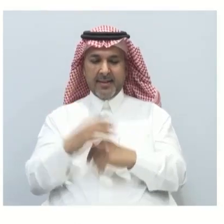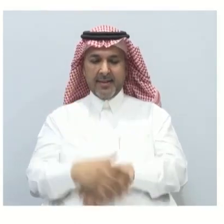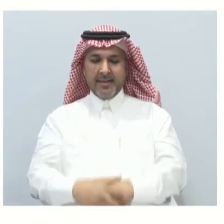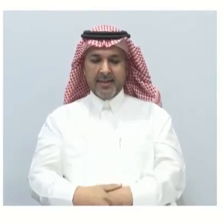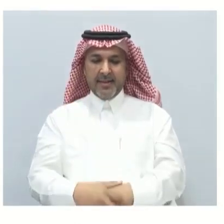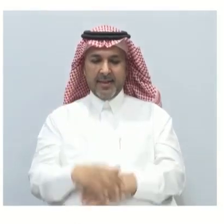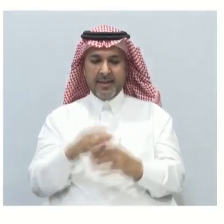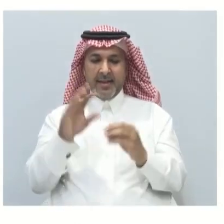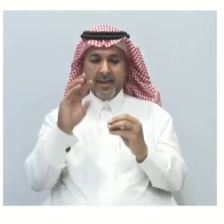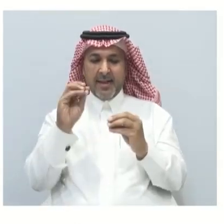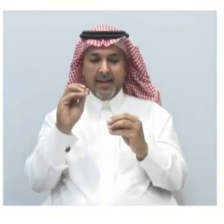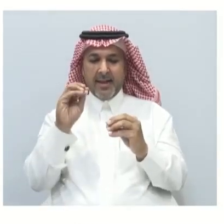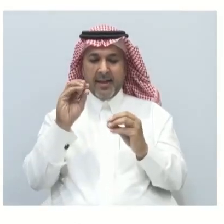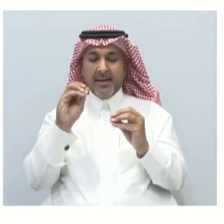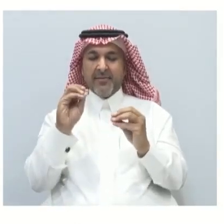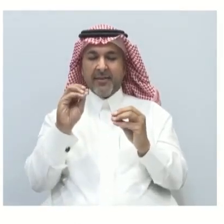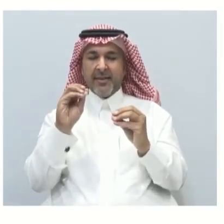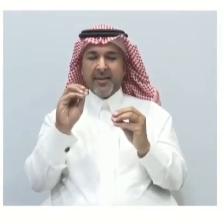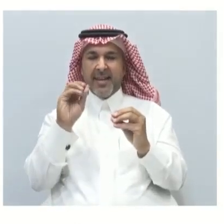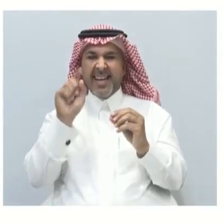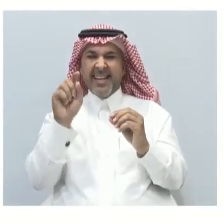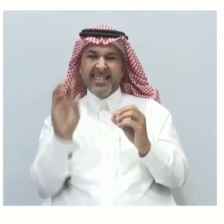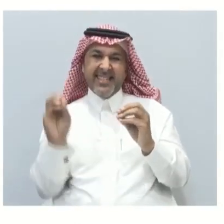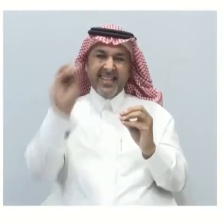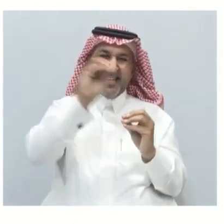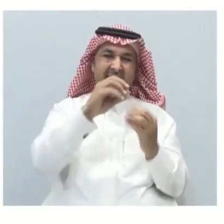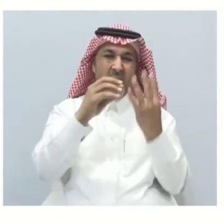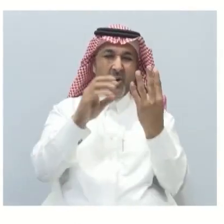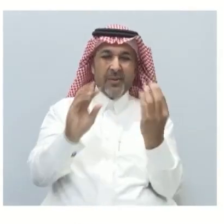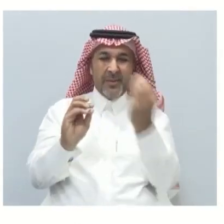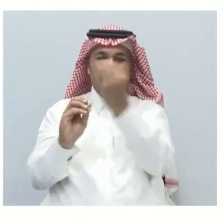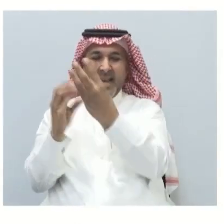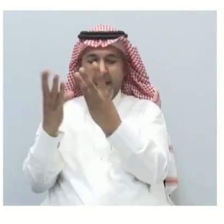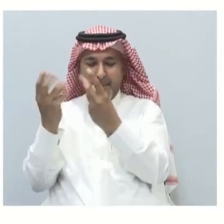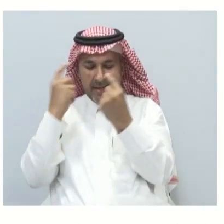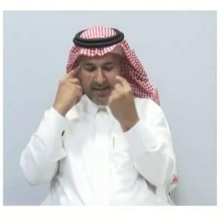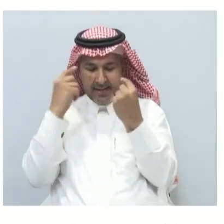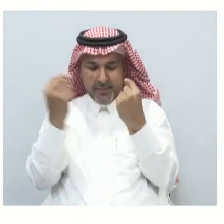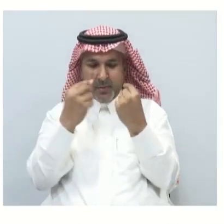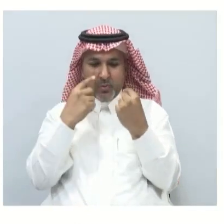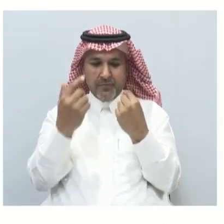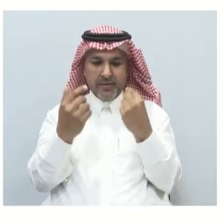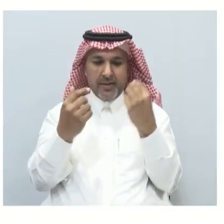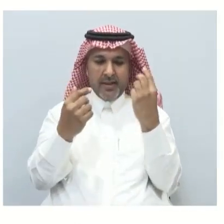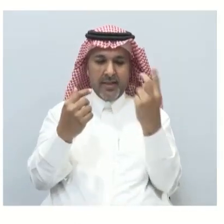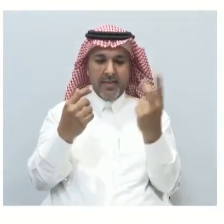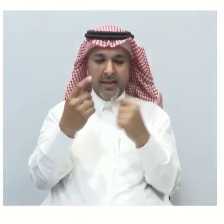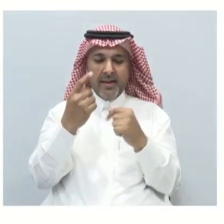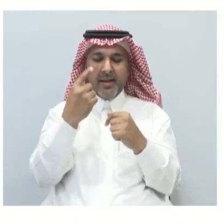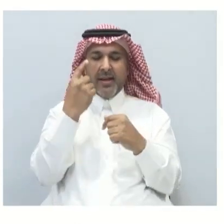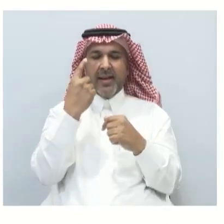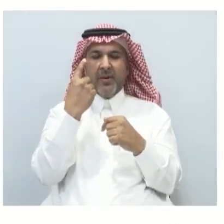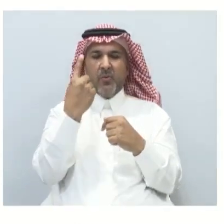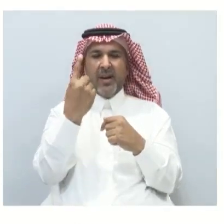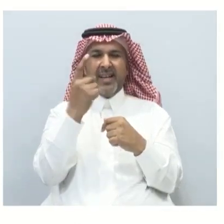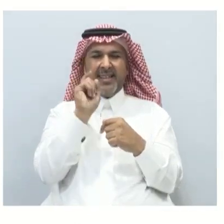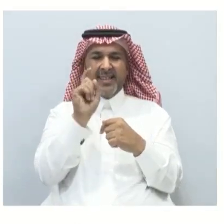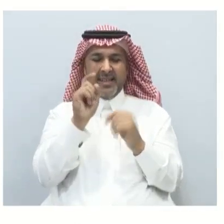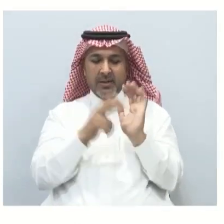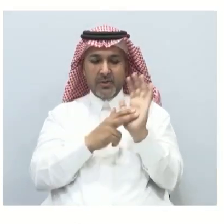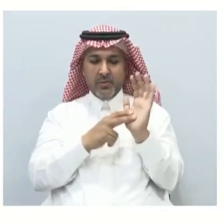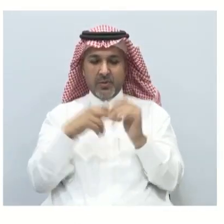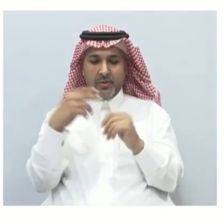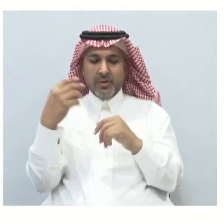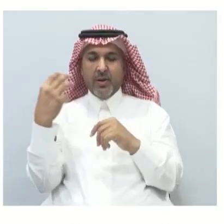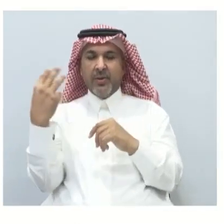للطرف هذا وانقل الاربعه للطرف هذا تصير هنا 2 اكس ناقص اكس وفي الطرف الثاني 7 ناقص 4 هذه